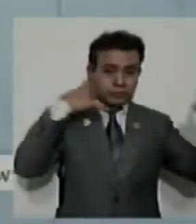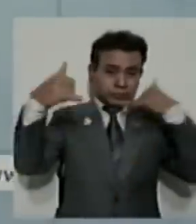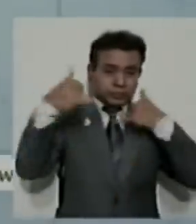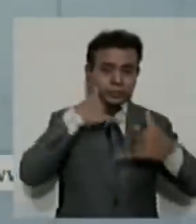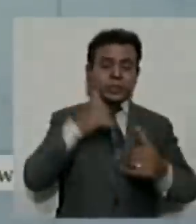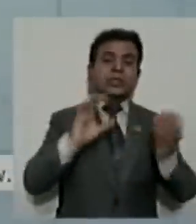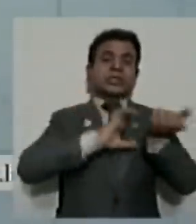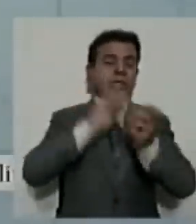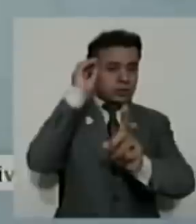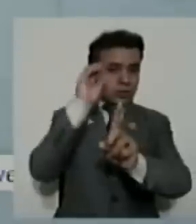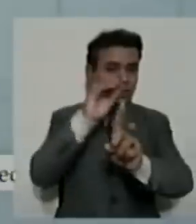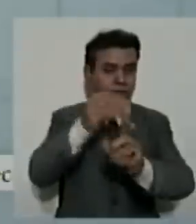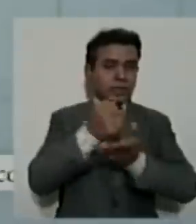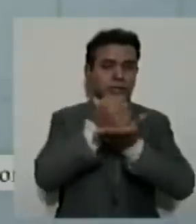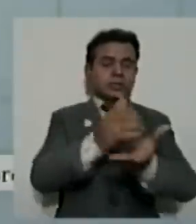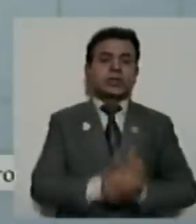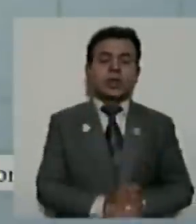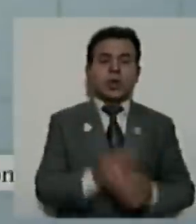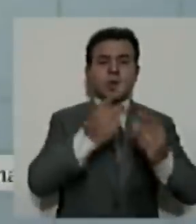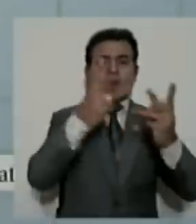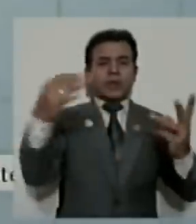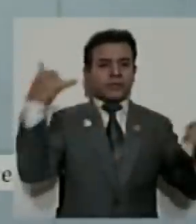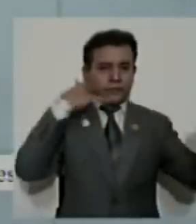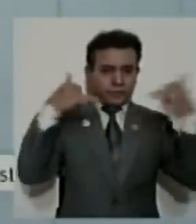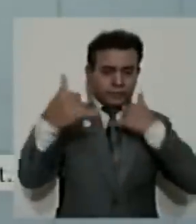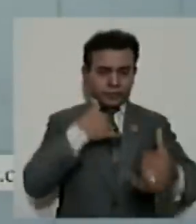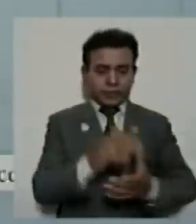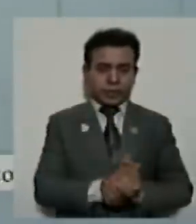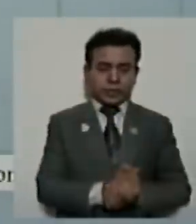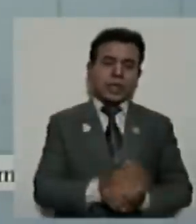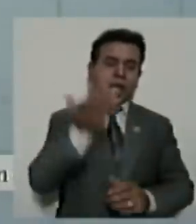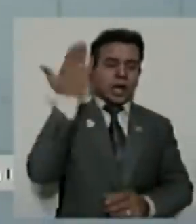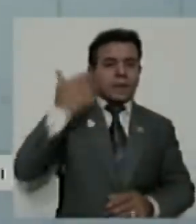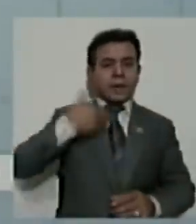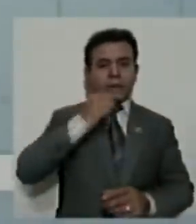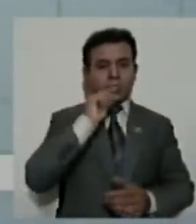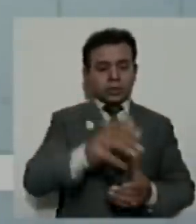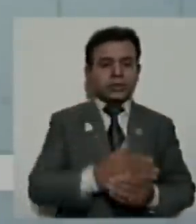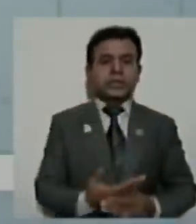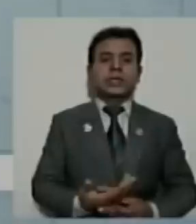1-6-2-6-3-3-3-3 এবং IDCR এর হটলাইন 1-0-6-5-5 ও